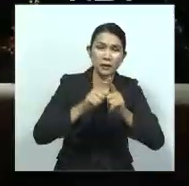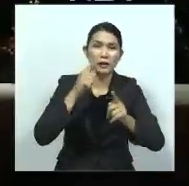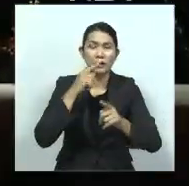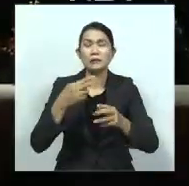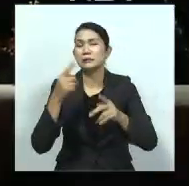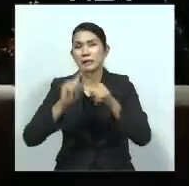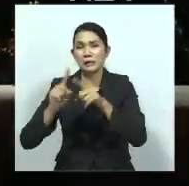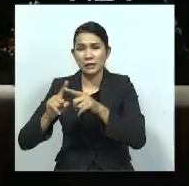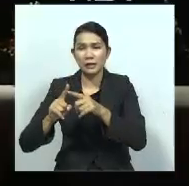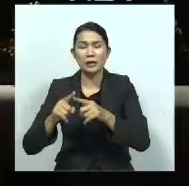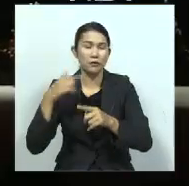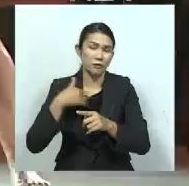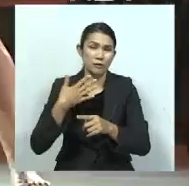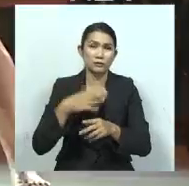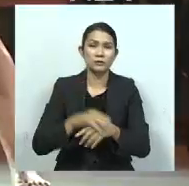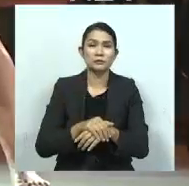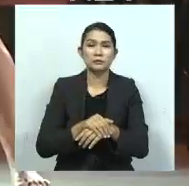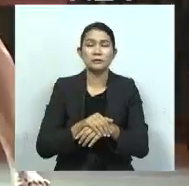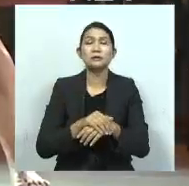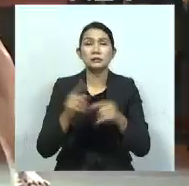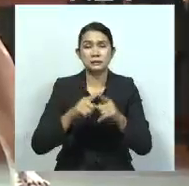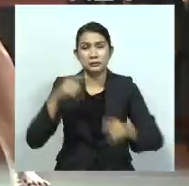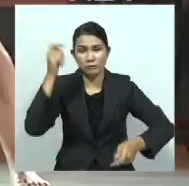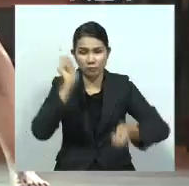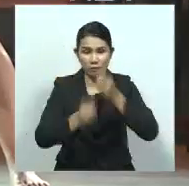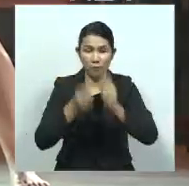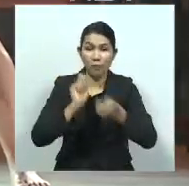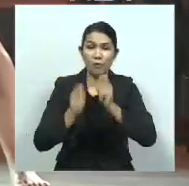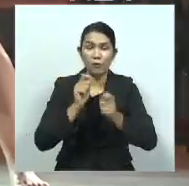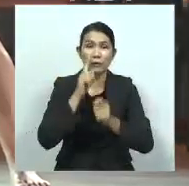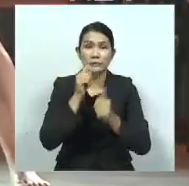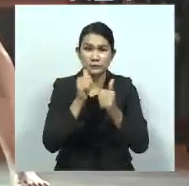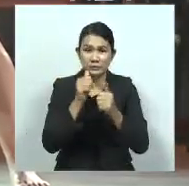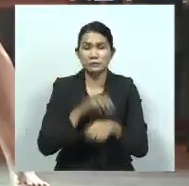อาศิรวาทราชสักการะมหกรรมกลองมิ่งมงคล